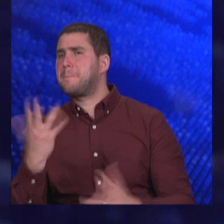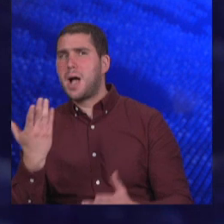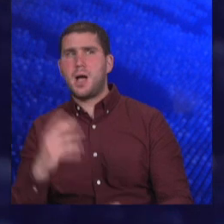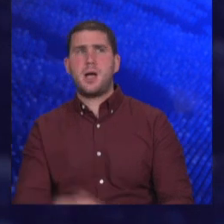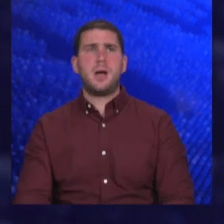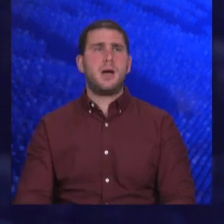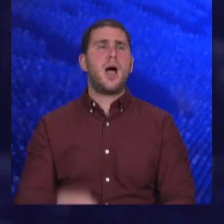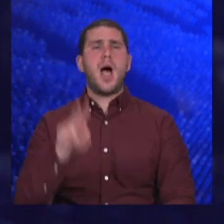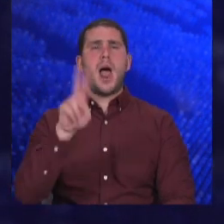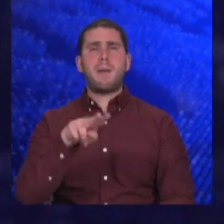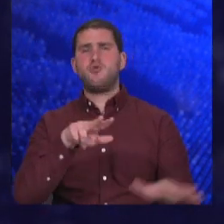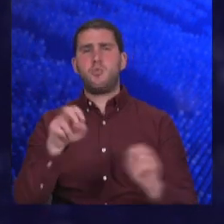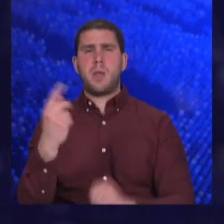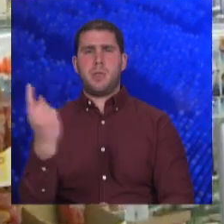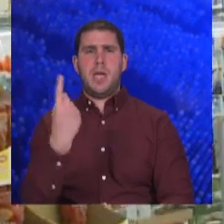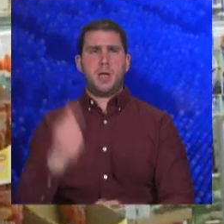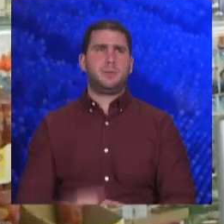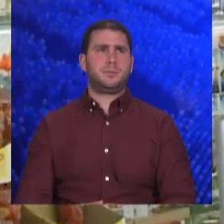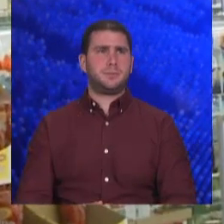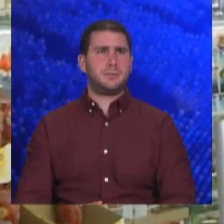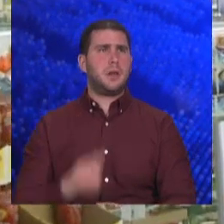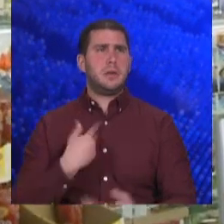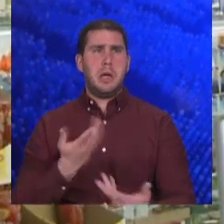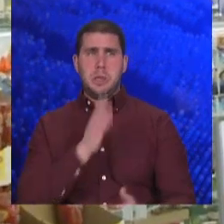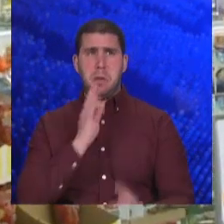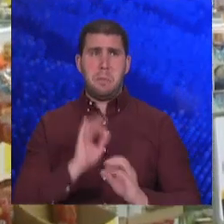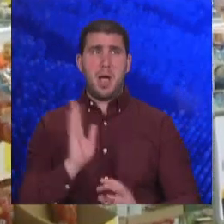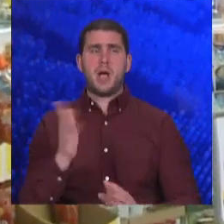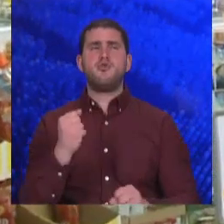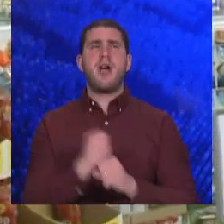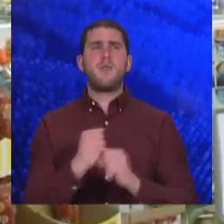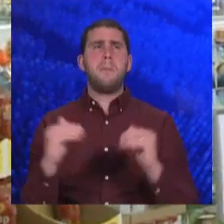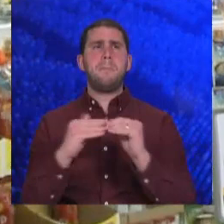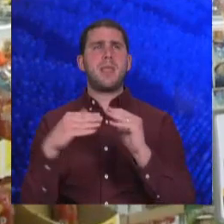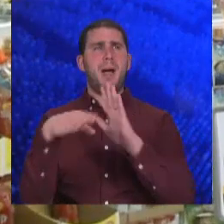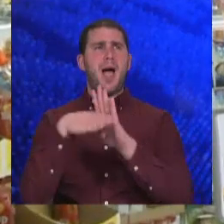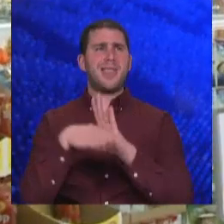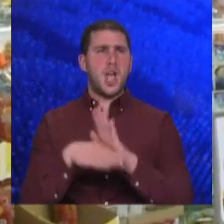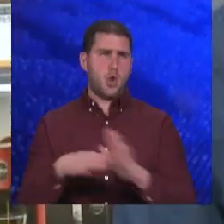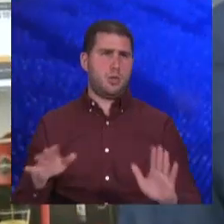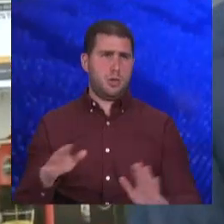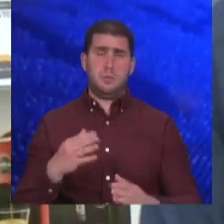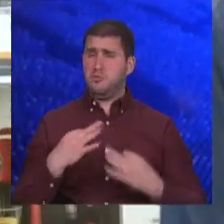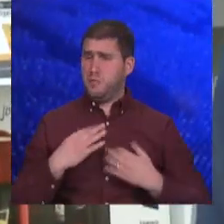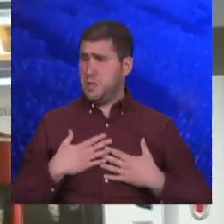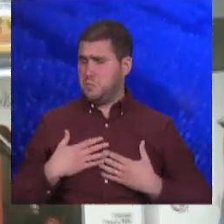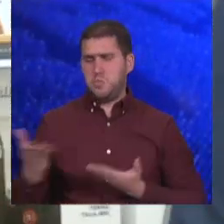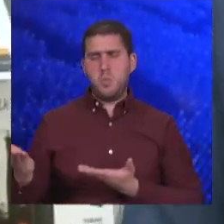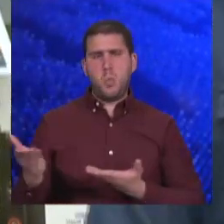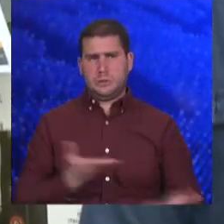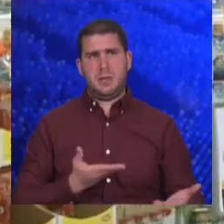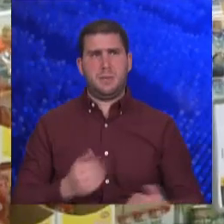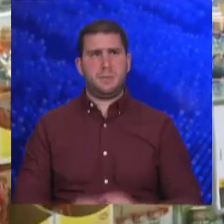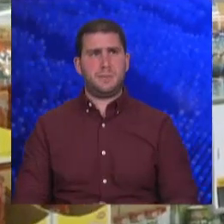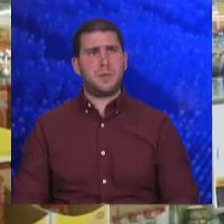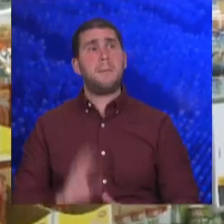זה 2,800 ליחד. אני אין לי שום בעיה, רק שיעבדו לפי ההנחיות. מבחינתי, מוזמנים, כל